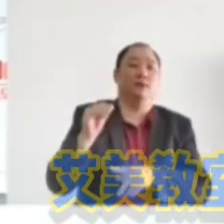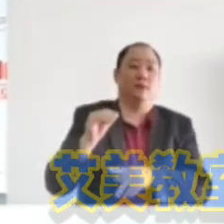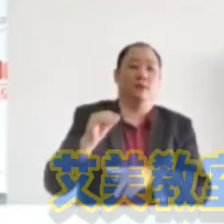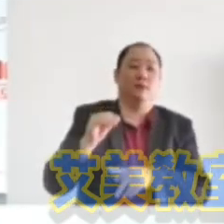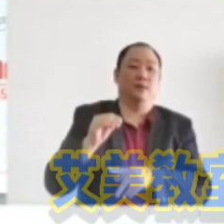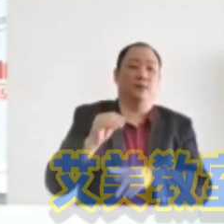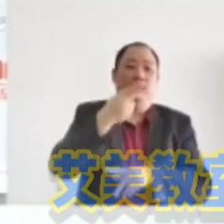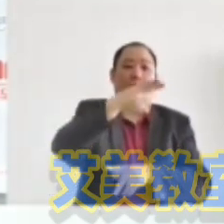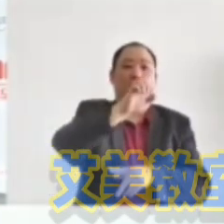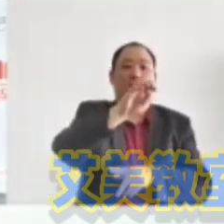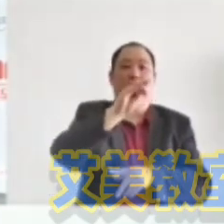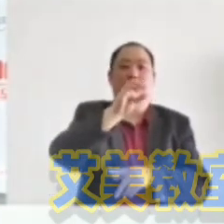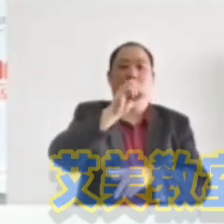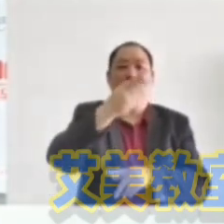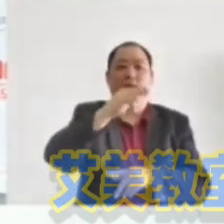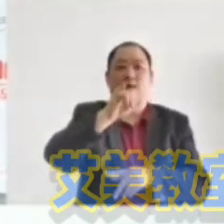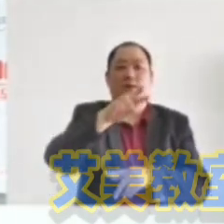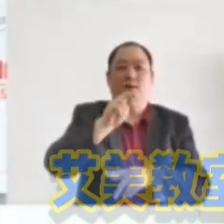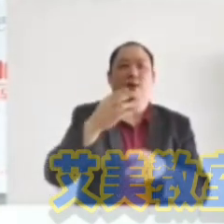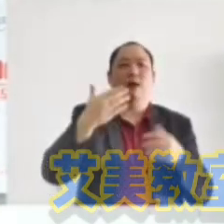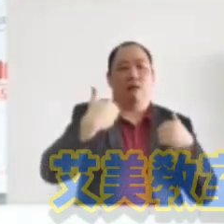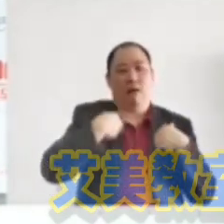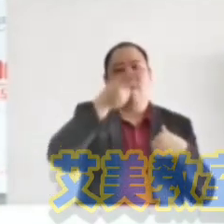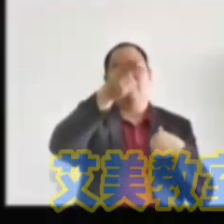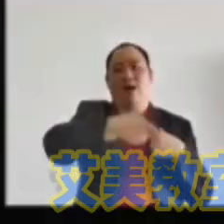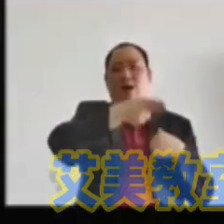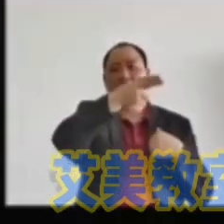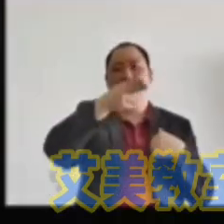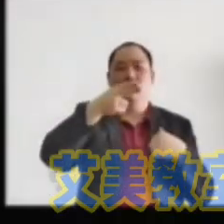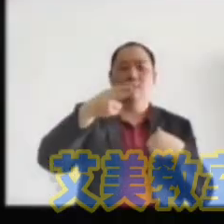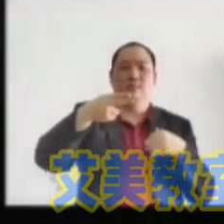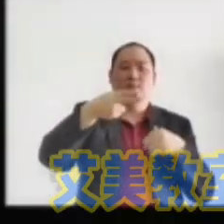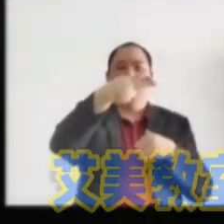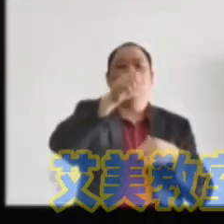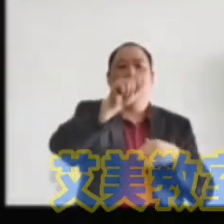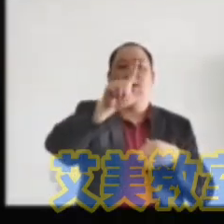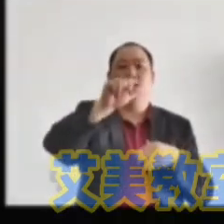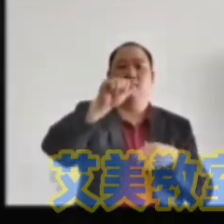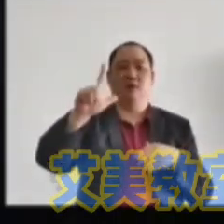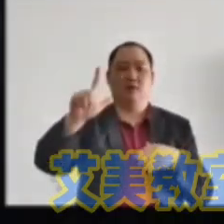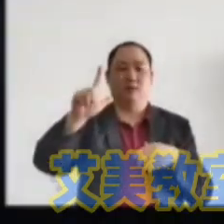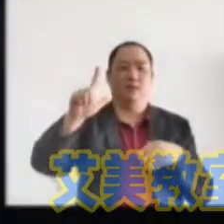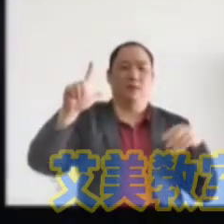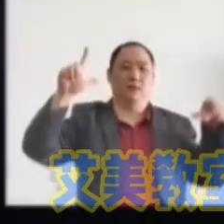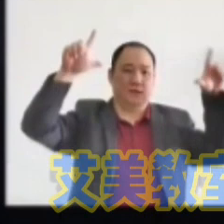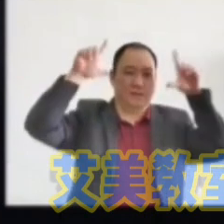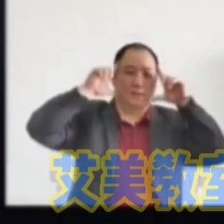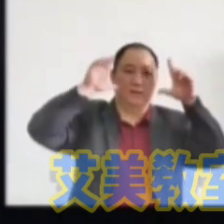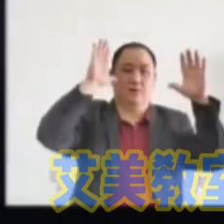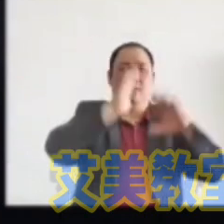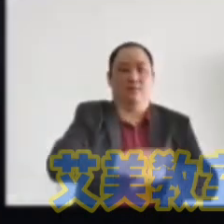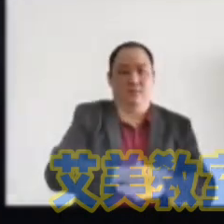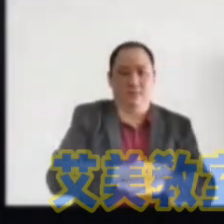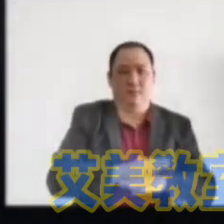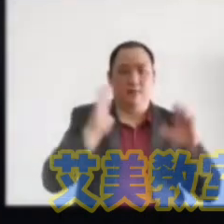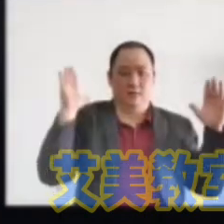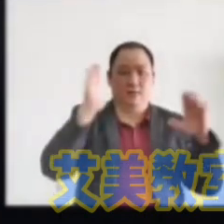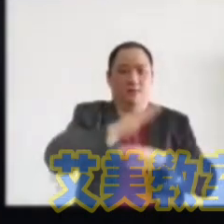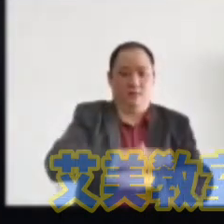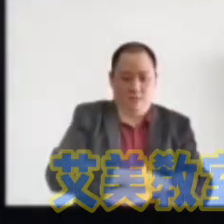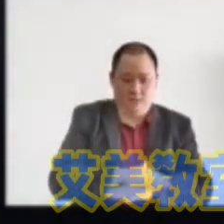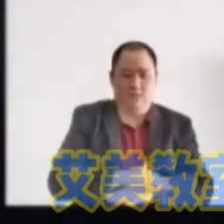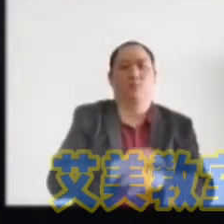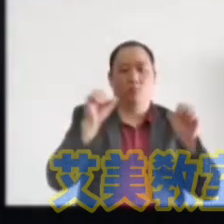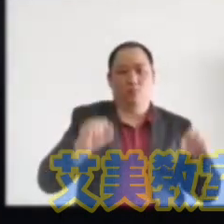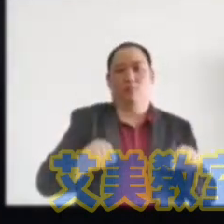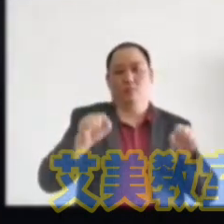们的 Hemoglobin 哦。就是也得到这个 HALAL certificate， 所以呢，我们身边啊，如果啊有这个友族同